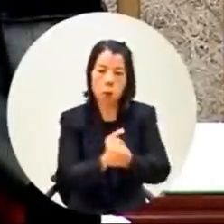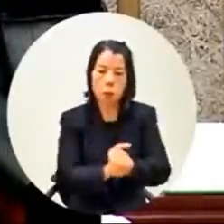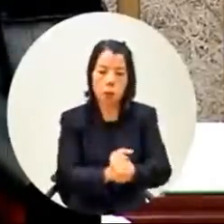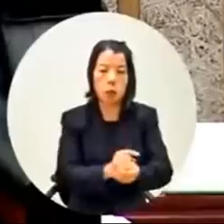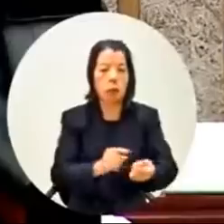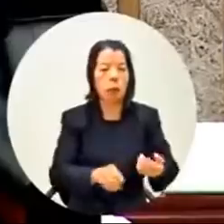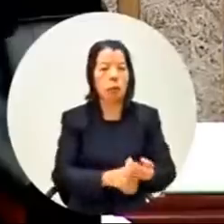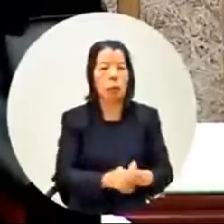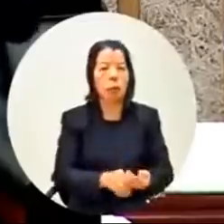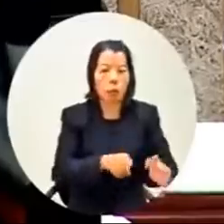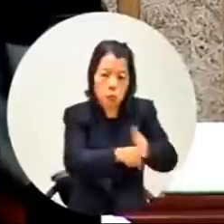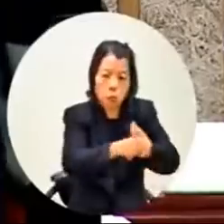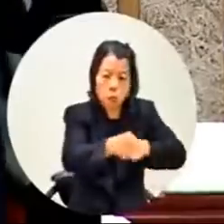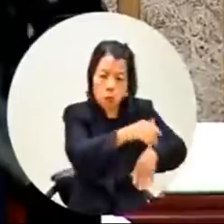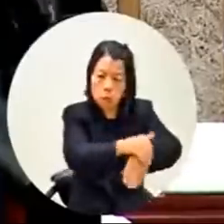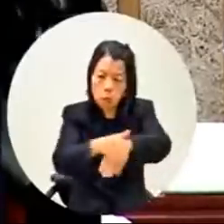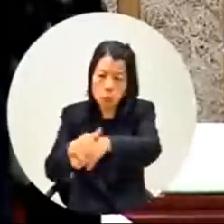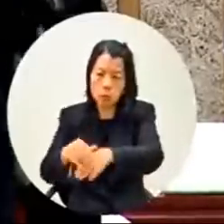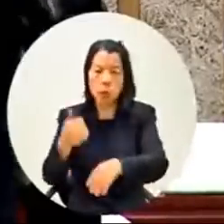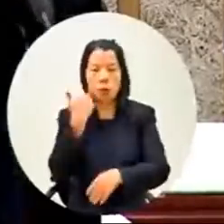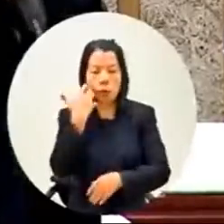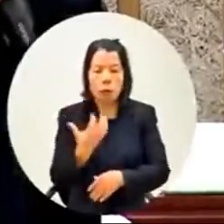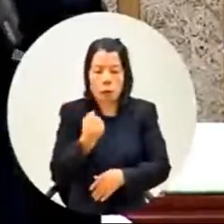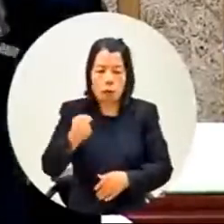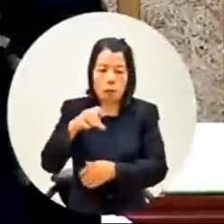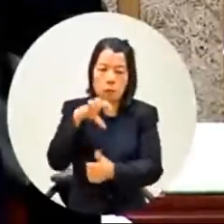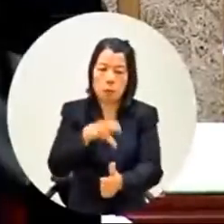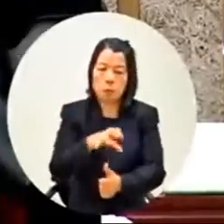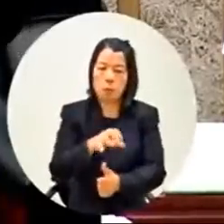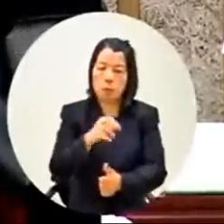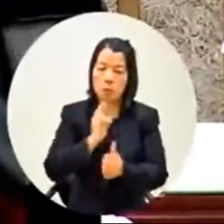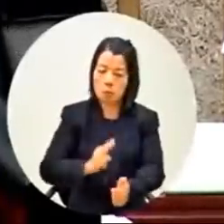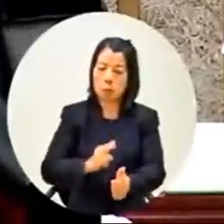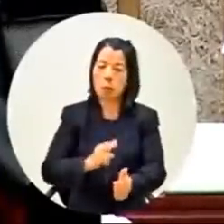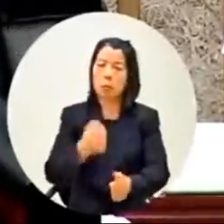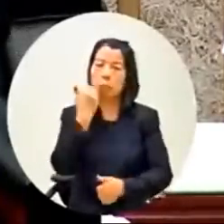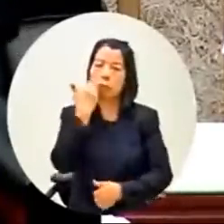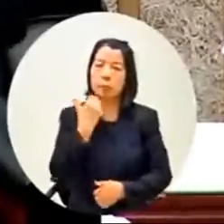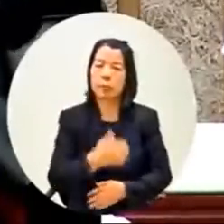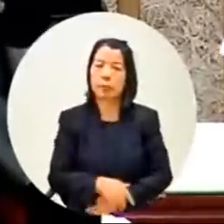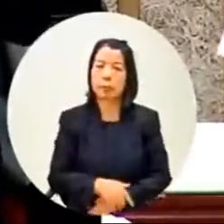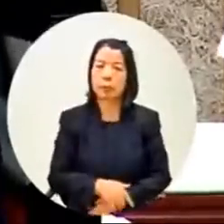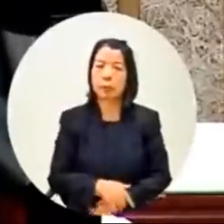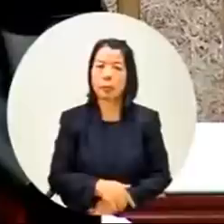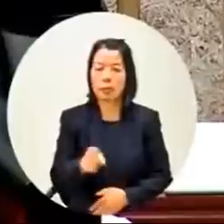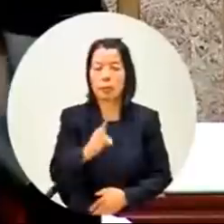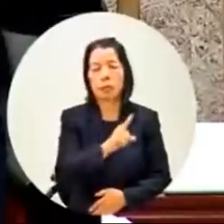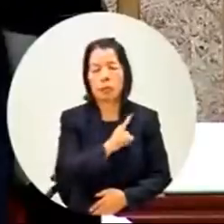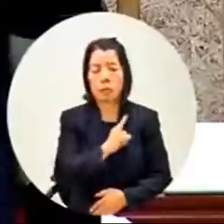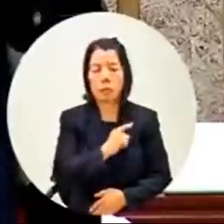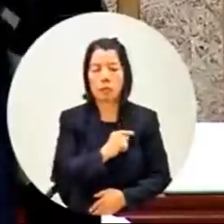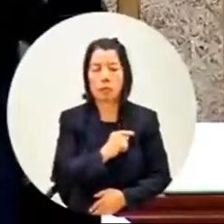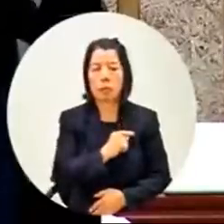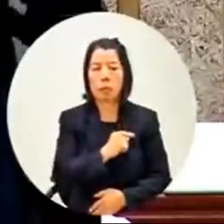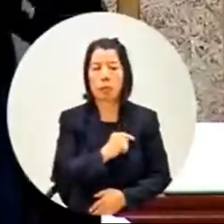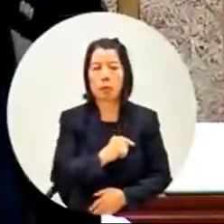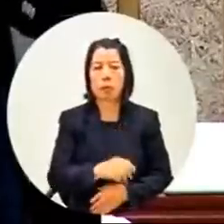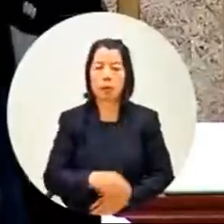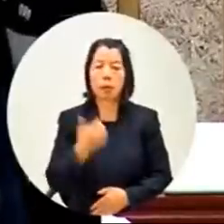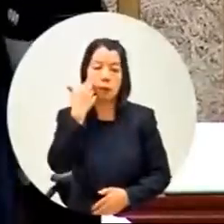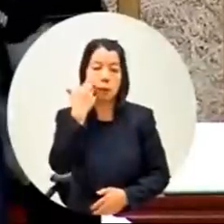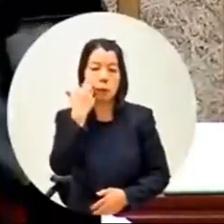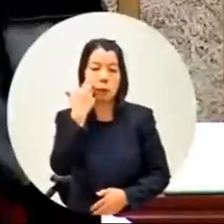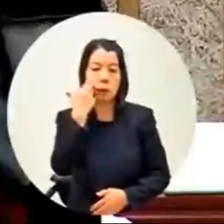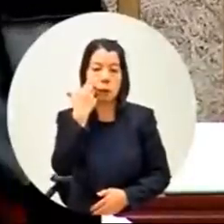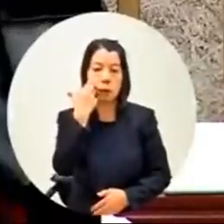要再做调查，这是谁下的令？局长，你知道还是不知道？知道就知道，不知道就不知道，愿不愿意回答？是哪一位长官